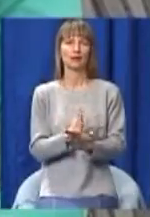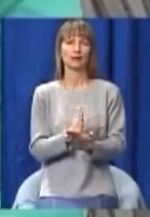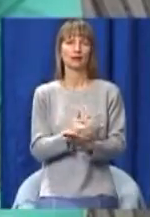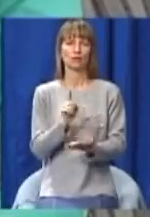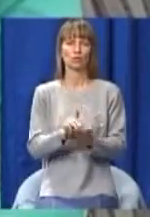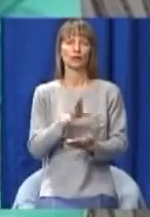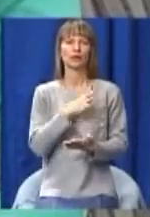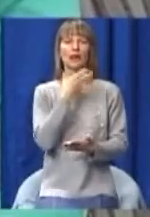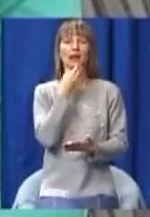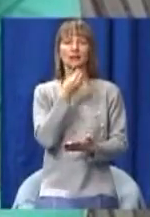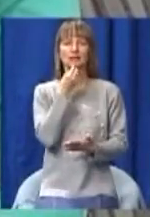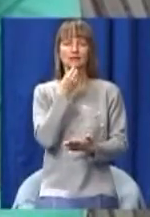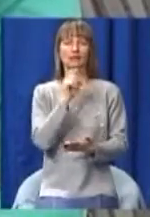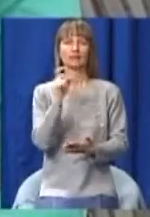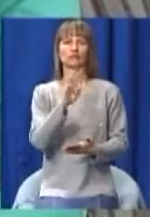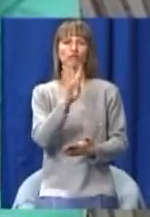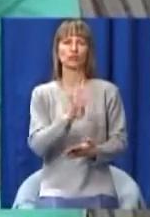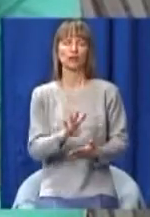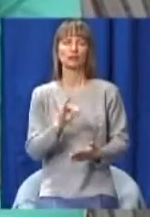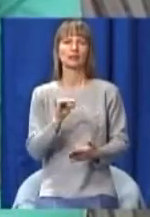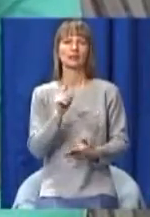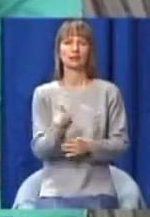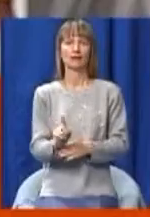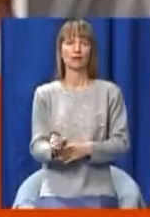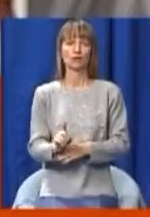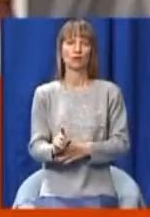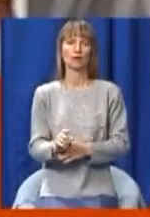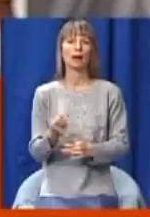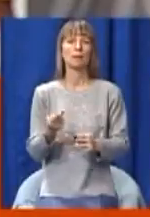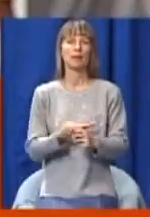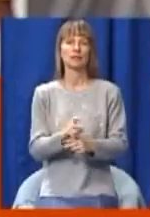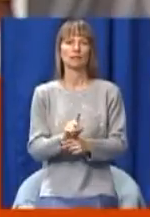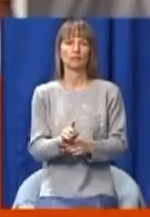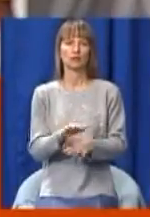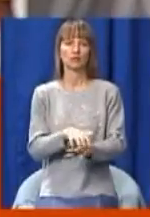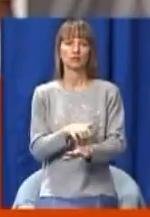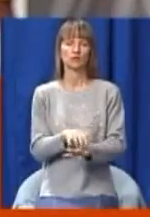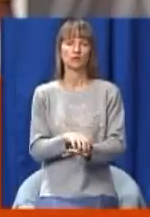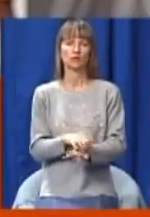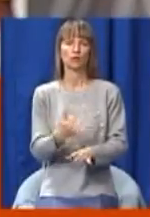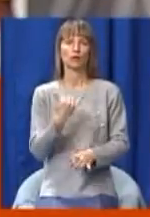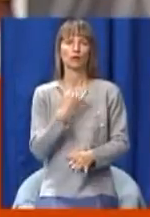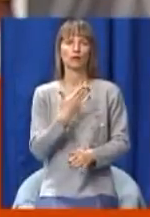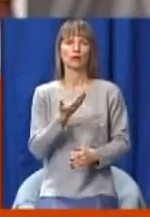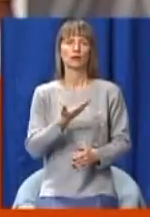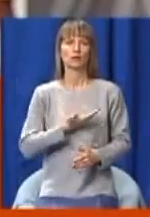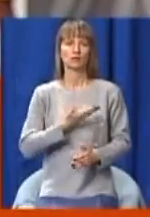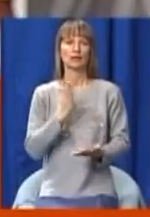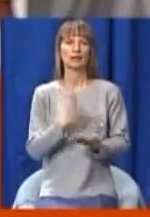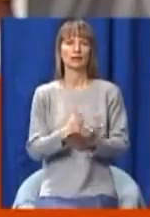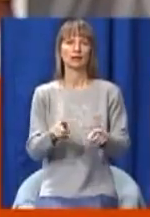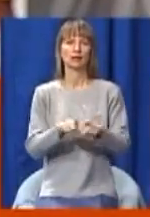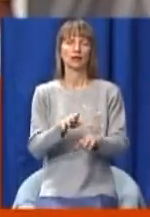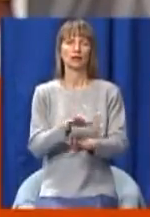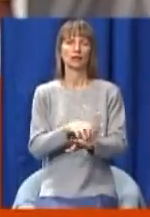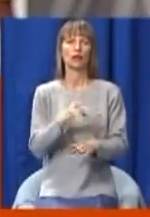гарними, розкішними, там, з шерстю і тим паче з хвостом. А без хвості кішки? У мого дідуся є така